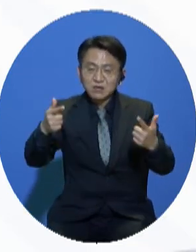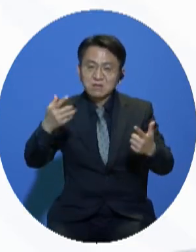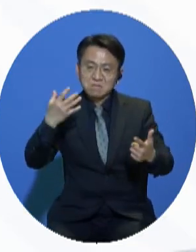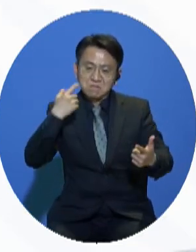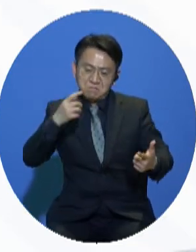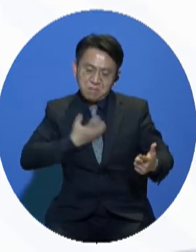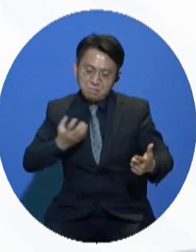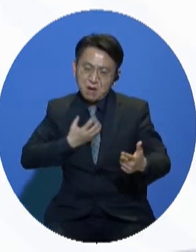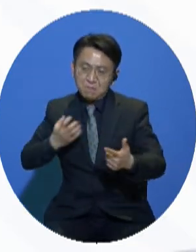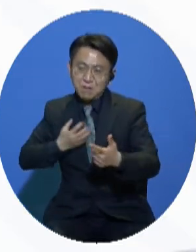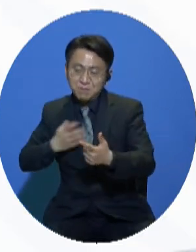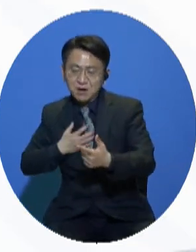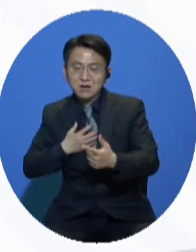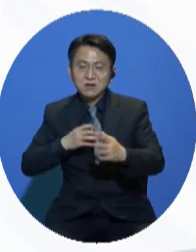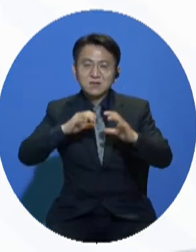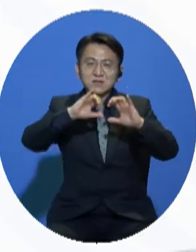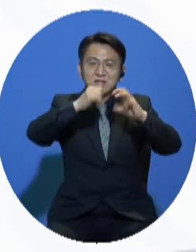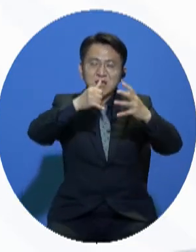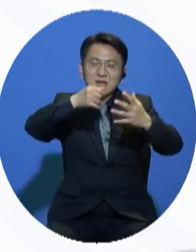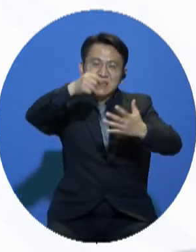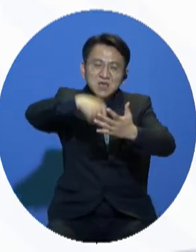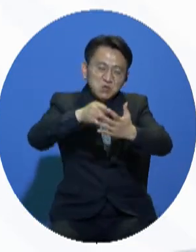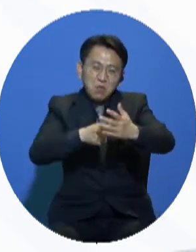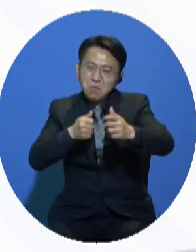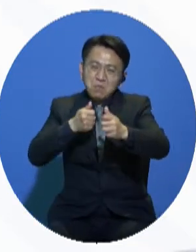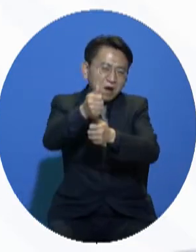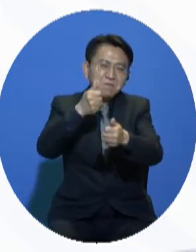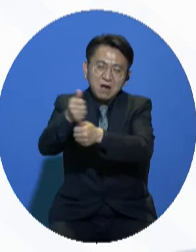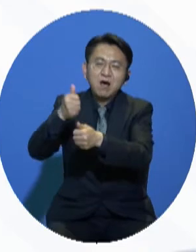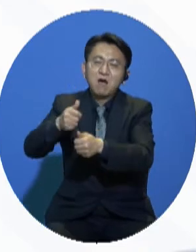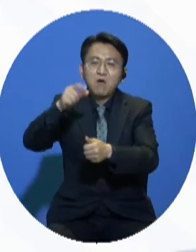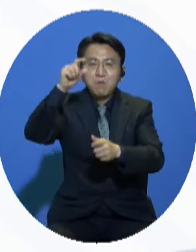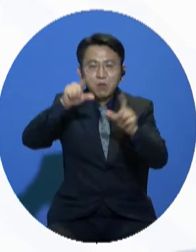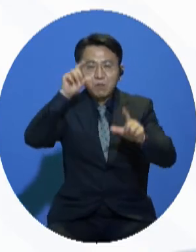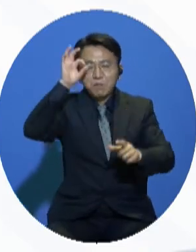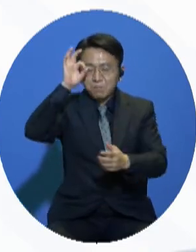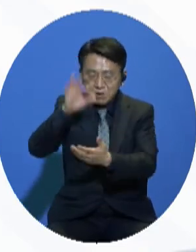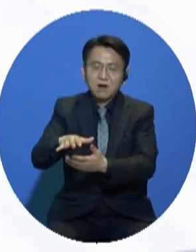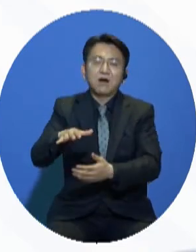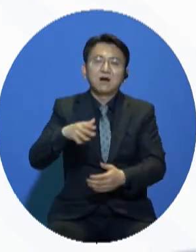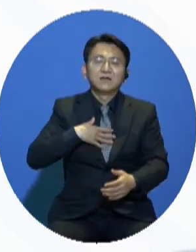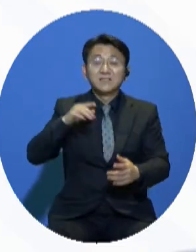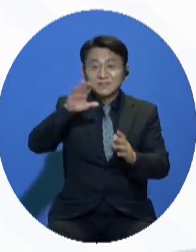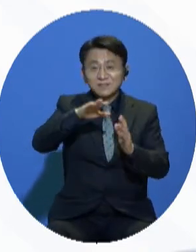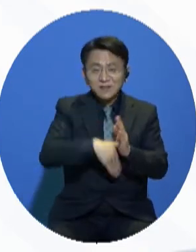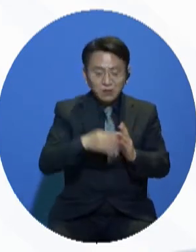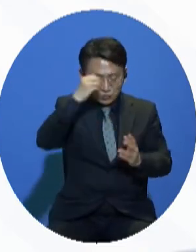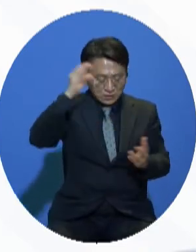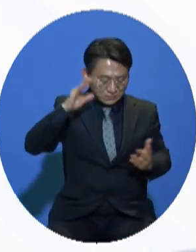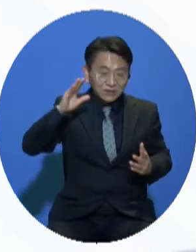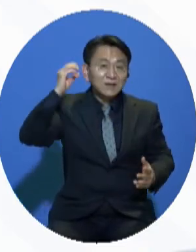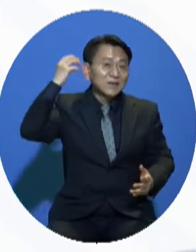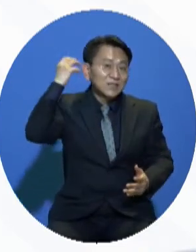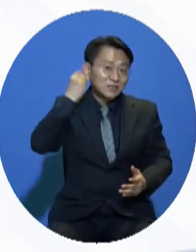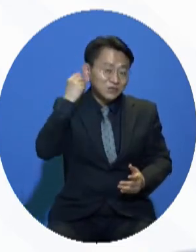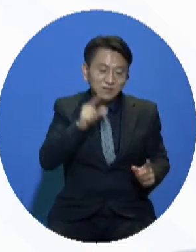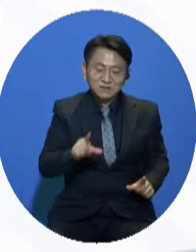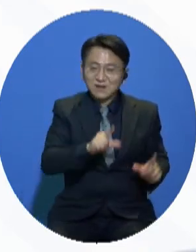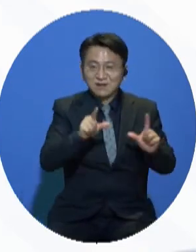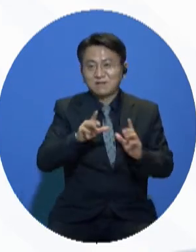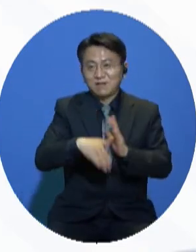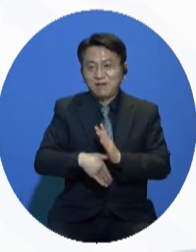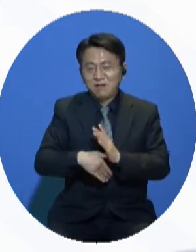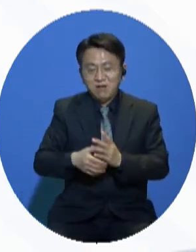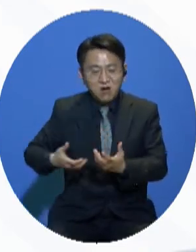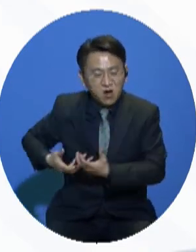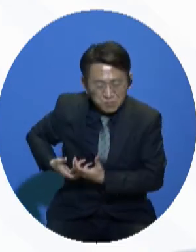보게 되었습니다. 그래서 저는 그 당시에 기숙사에 살면서 너무 제가